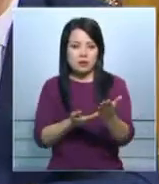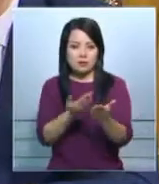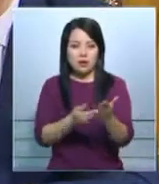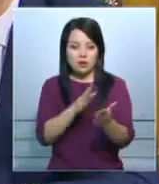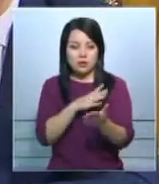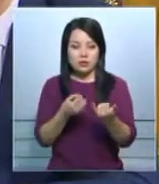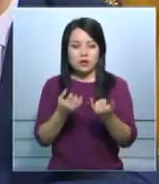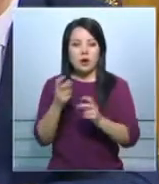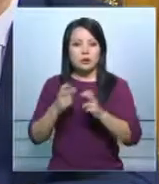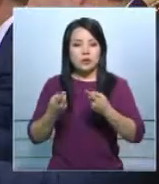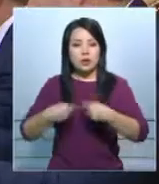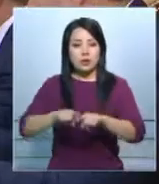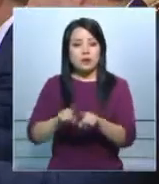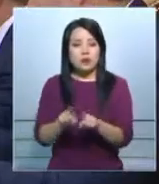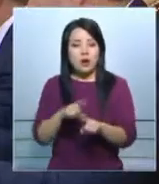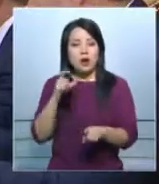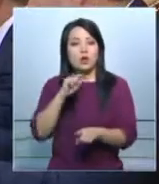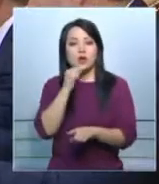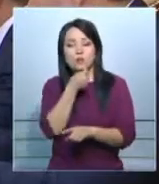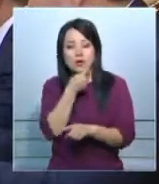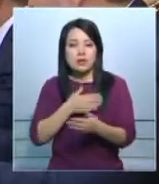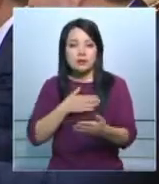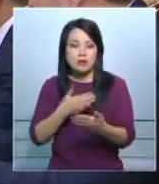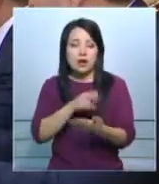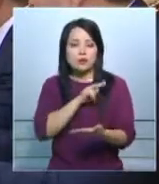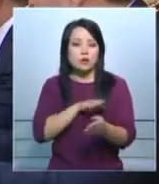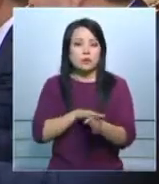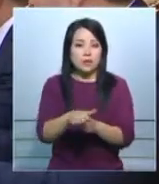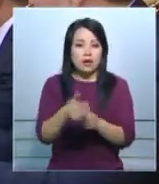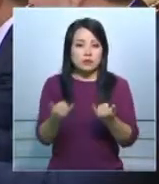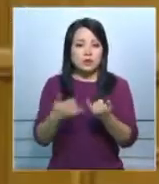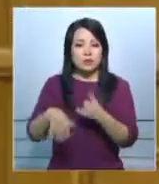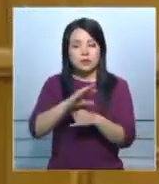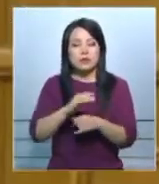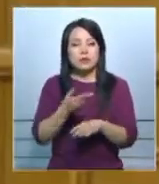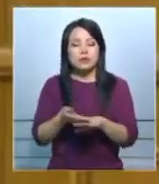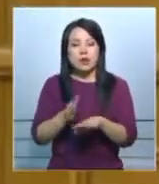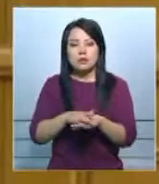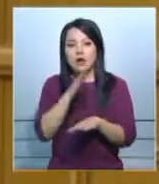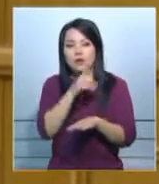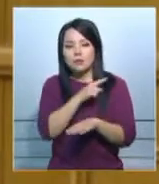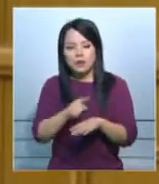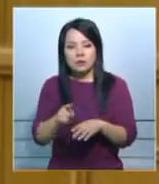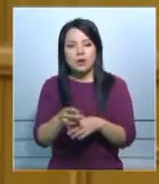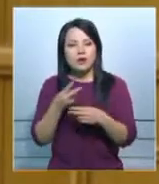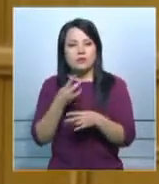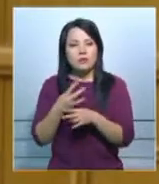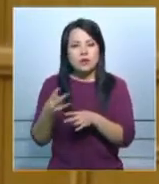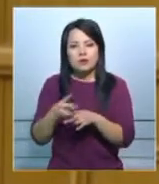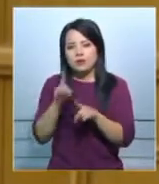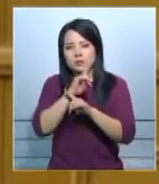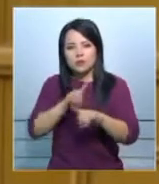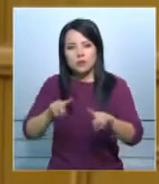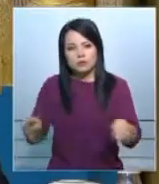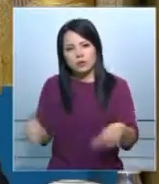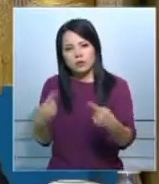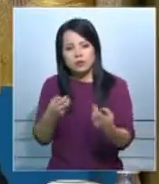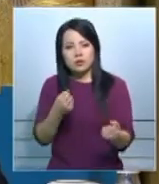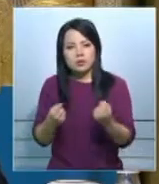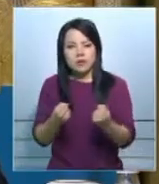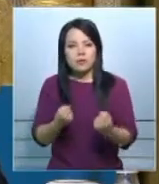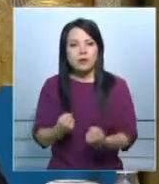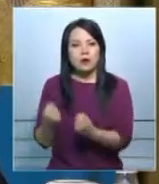әсер етпейді. Сондықтан да экономикалық ықпалдастықтың келешегіне шүбә келтірмеймін, деді Нұрсұлтан Назарбаев.